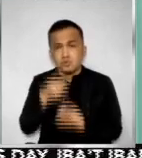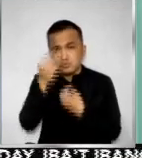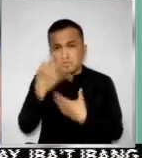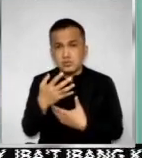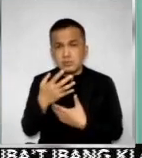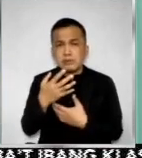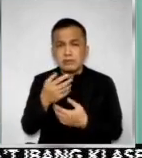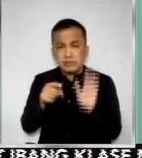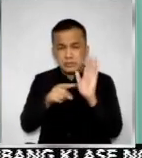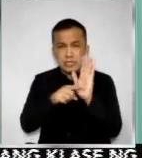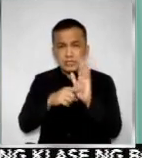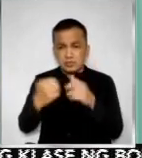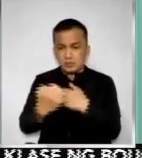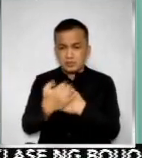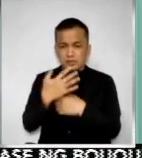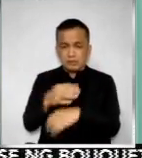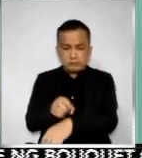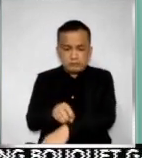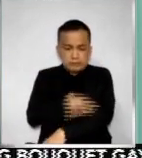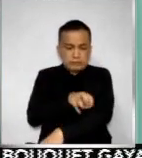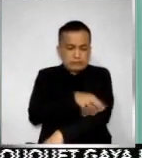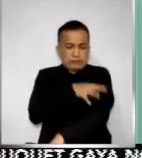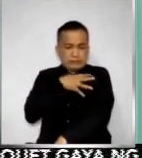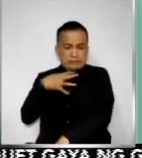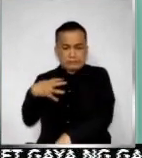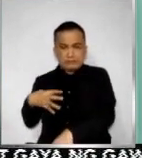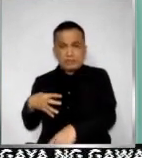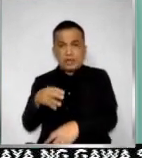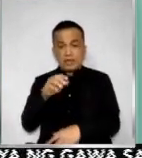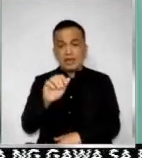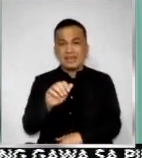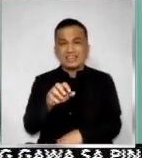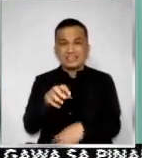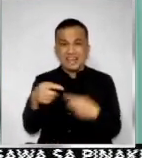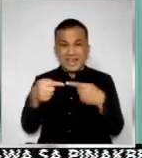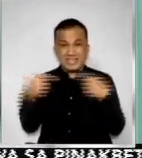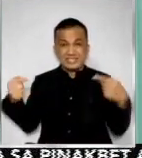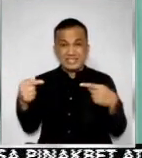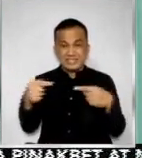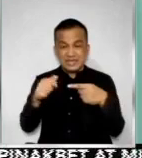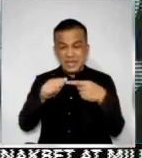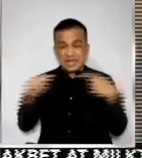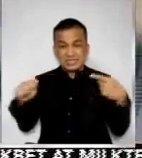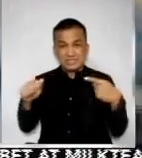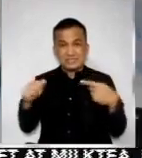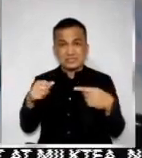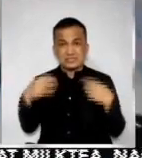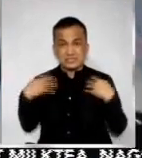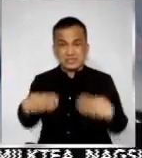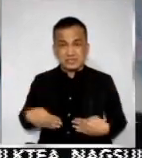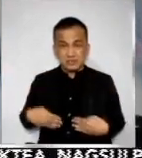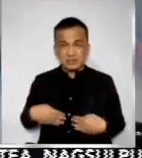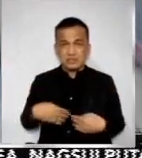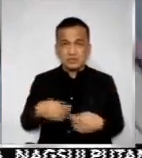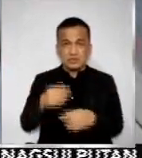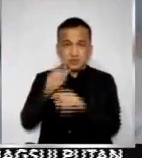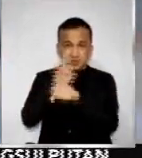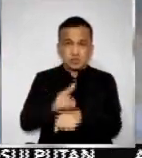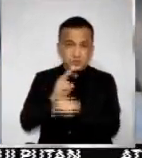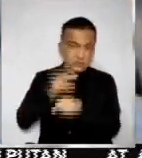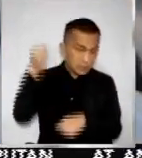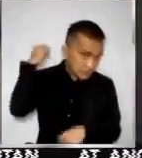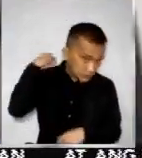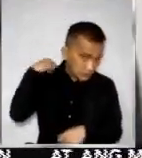mga skin asthma ko sa katawan. Kumalat siya sa ibang parts. Kasi usually, sa likod lang. Matapos sa mga frontline